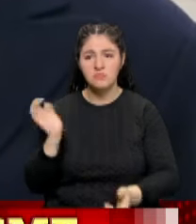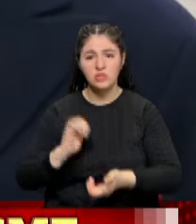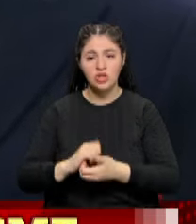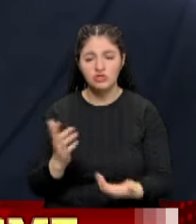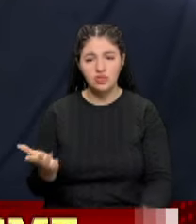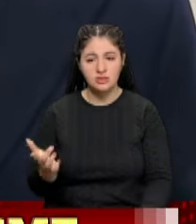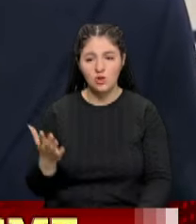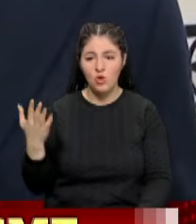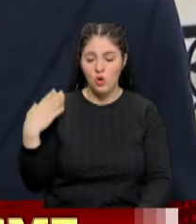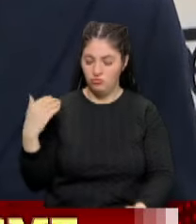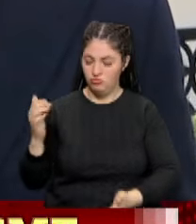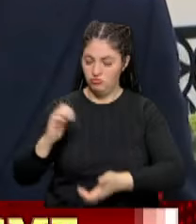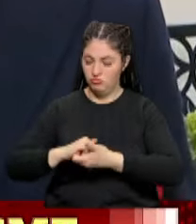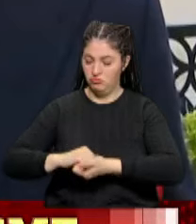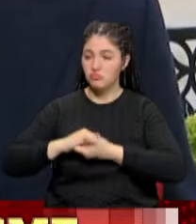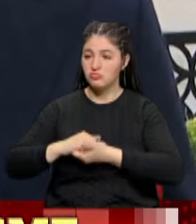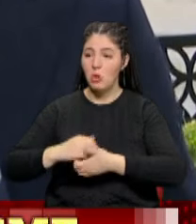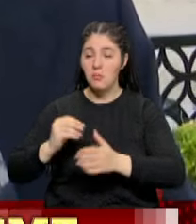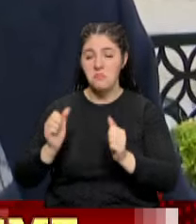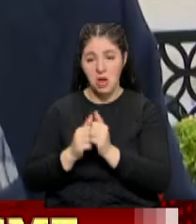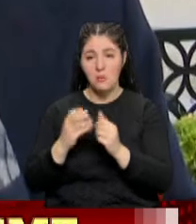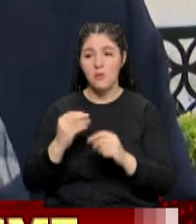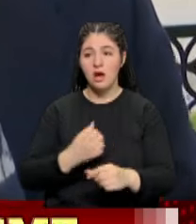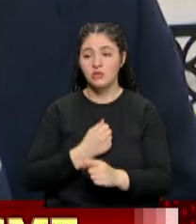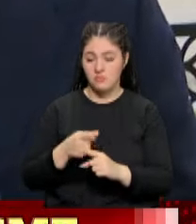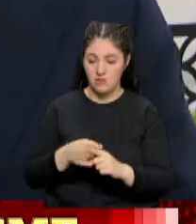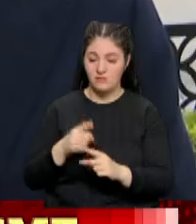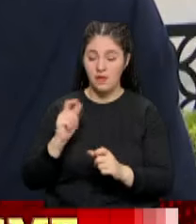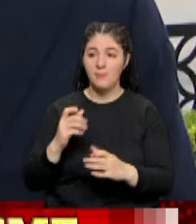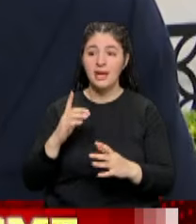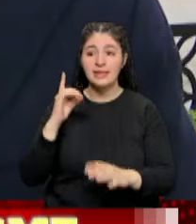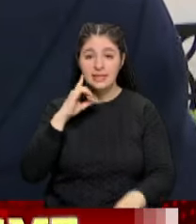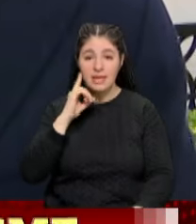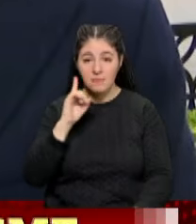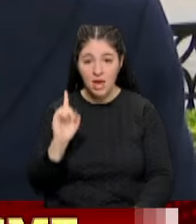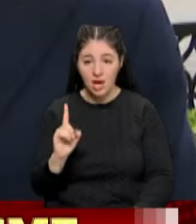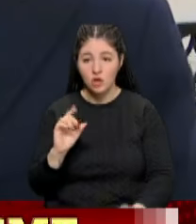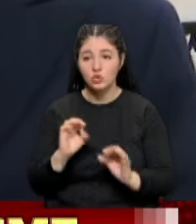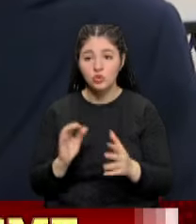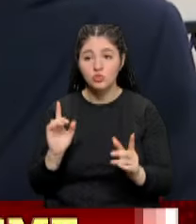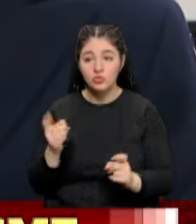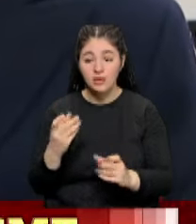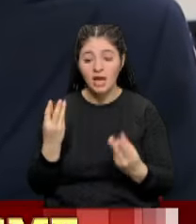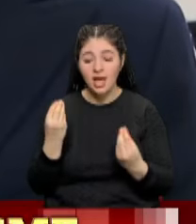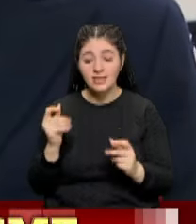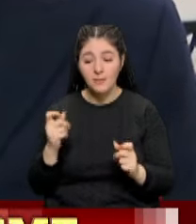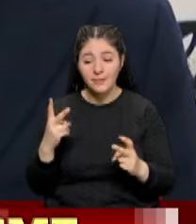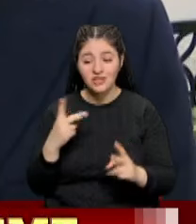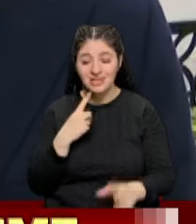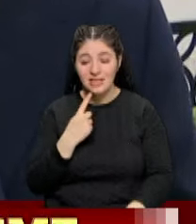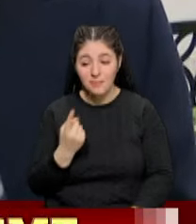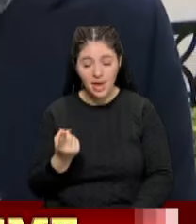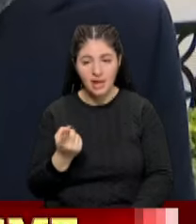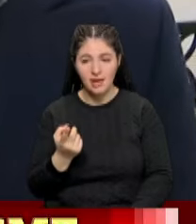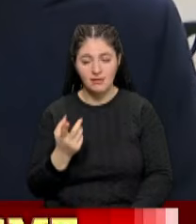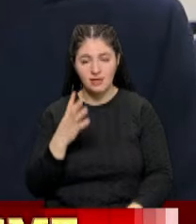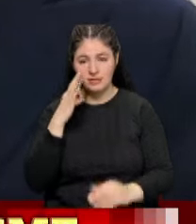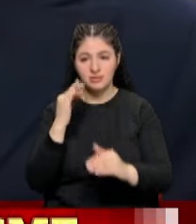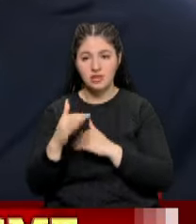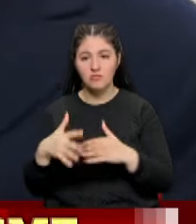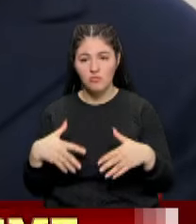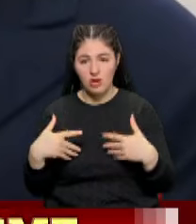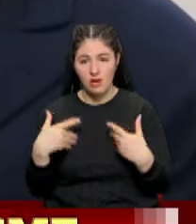aşkına? Omuz omuz olmak, bir arada olmak, acısını paylaşmak, dinlemek, çözüm bulmak, daha iyisini yapacağız demek.